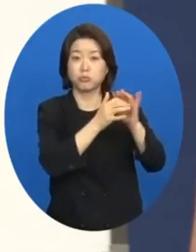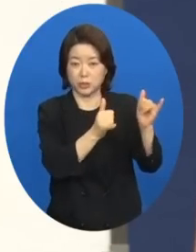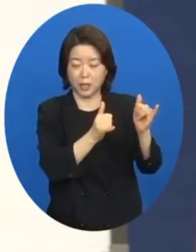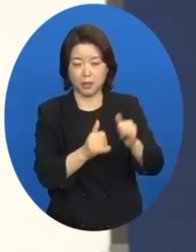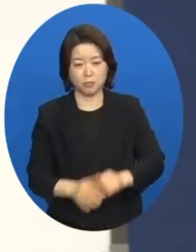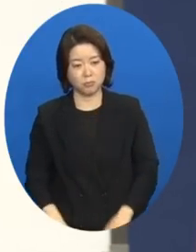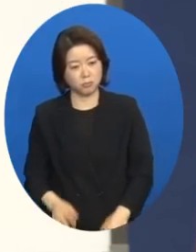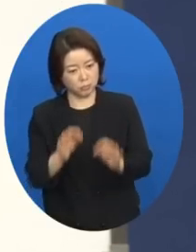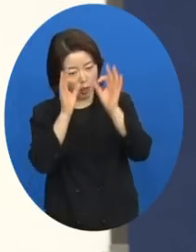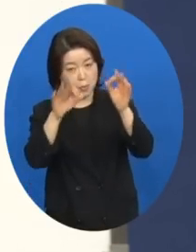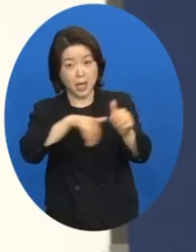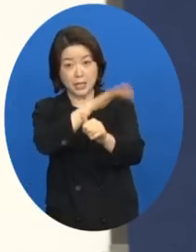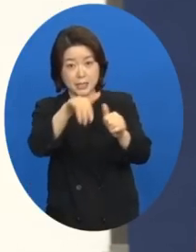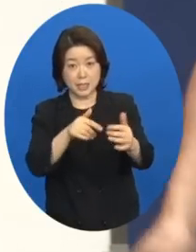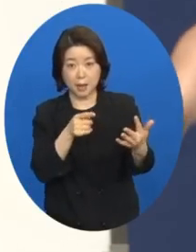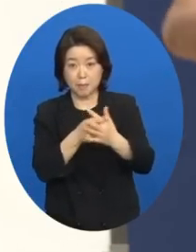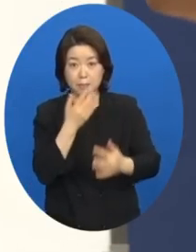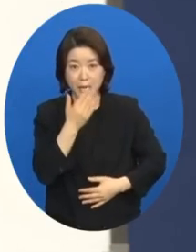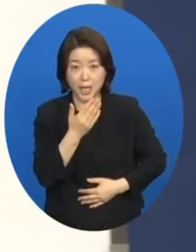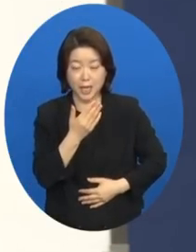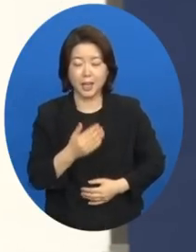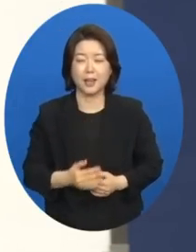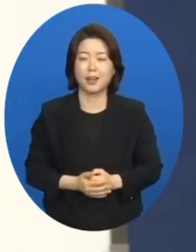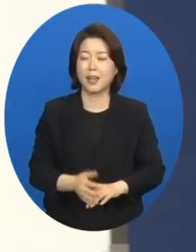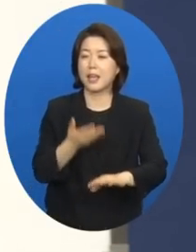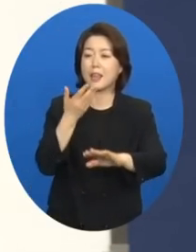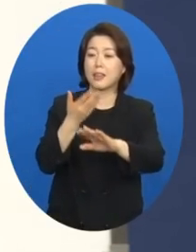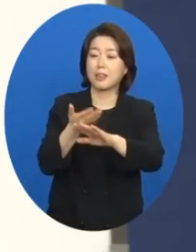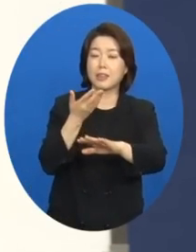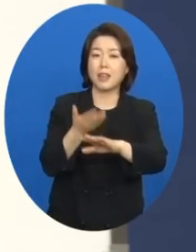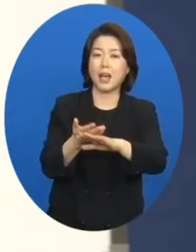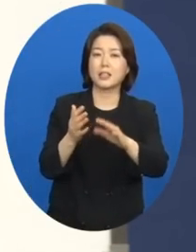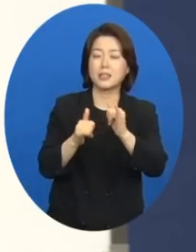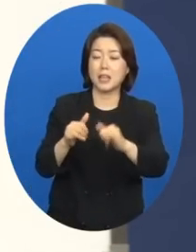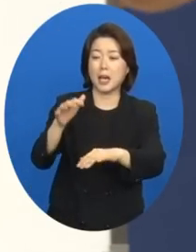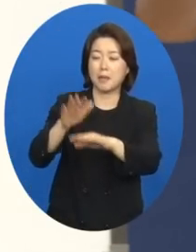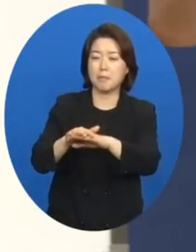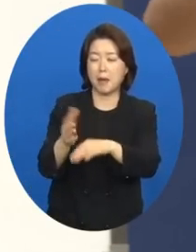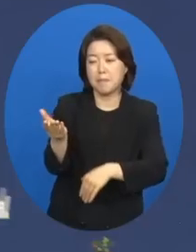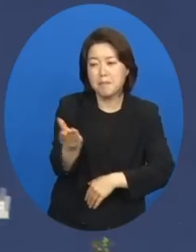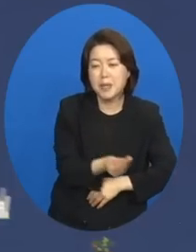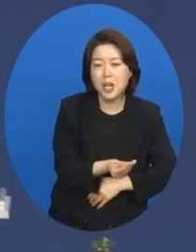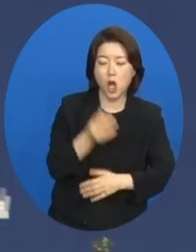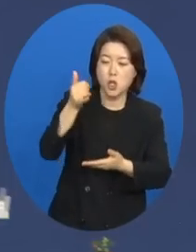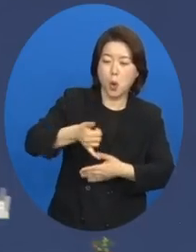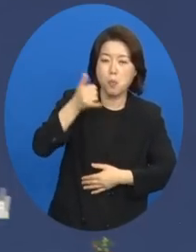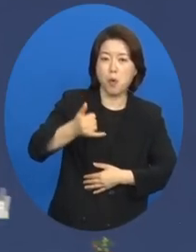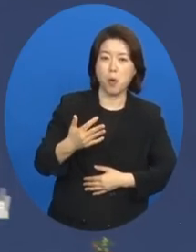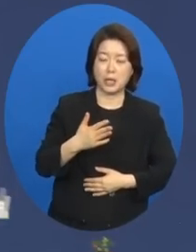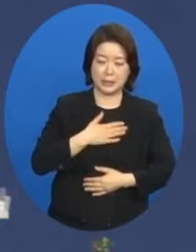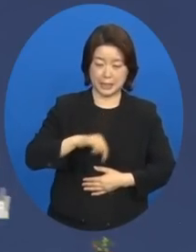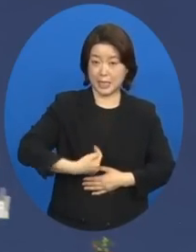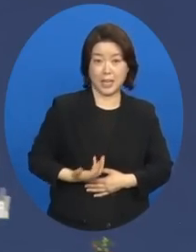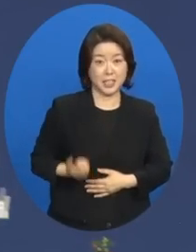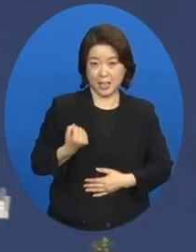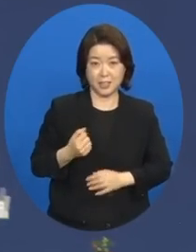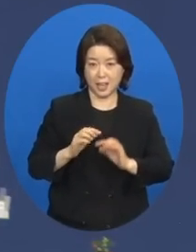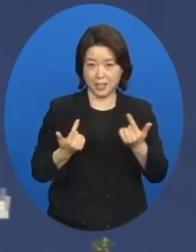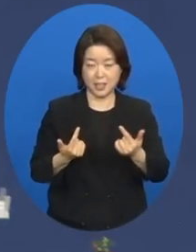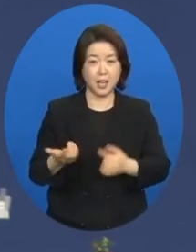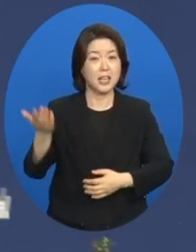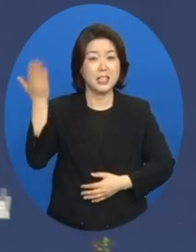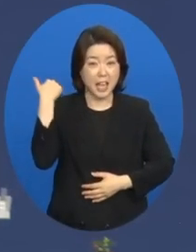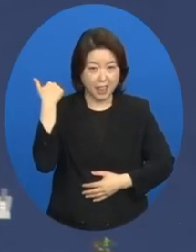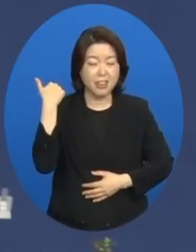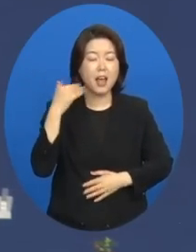대강 상황 짐작이 되시죠? 남의 밭을 부쳐먹는 소작이니 제 밭이 아니야. 그런데 옛날에 고대시대는 그런